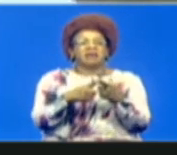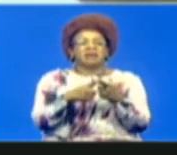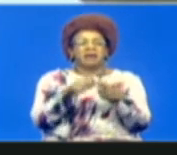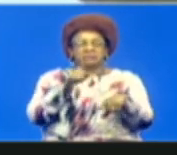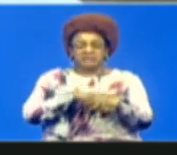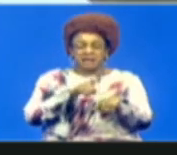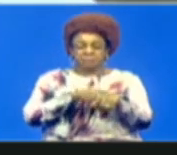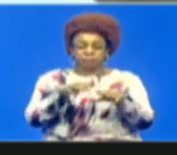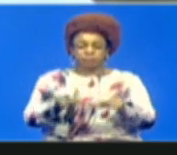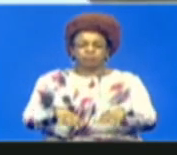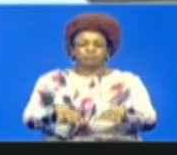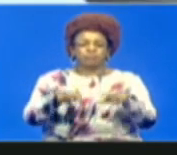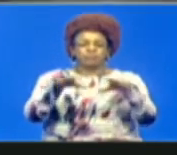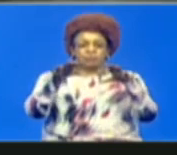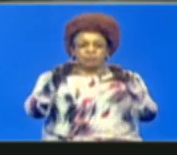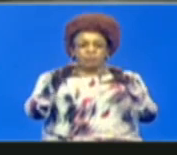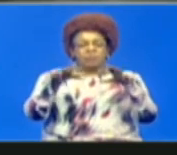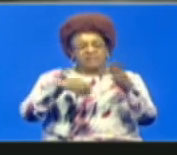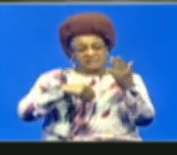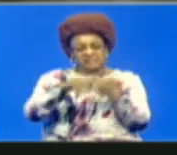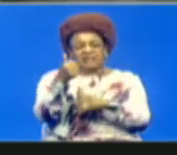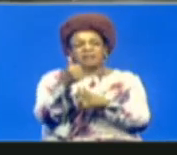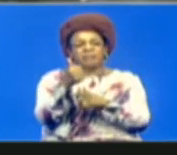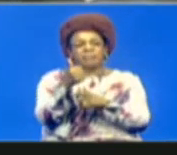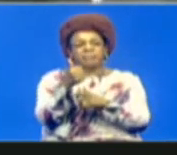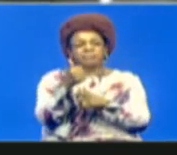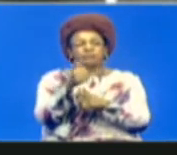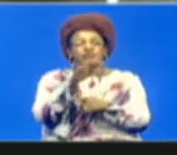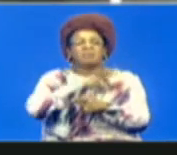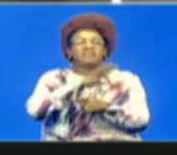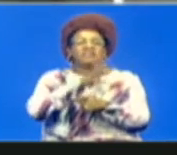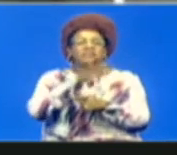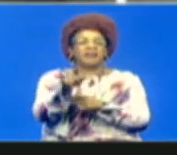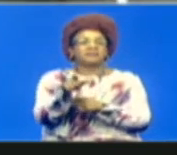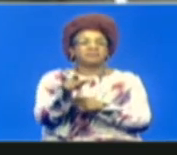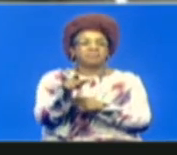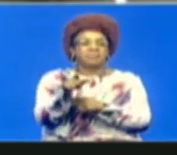majani yana kiwa sawa wanakuuzia wewe mwenyewe. Unasaidika na hiyo majani.